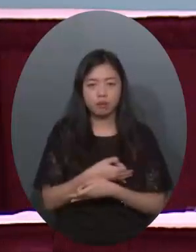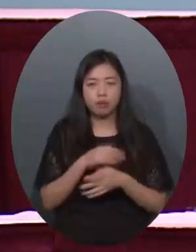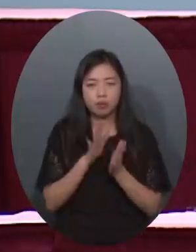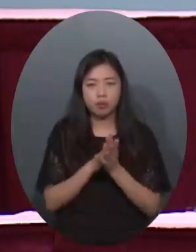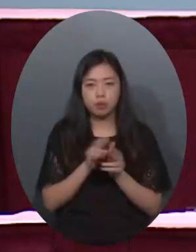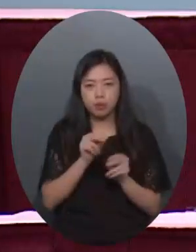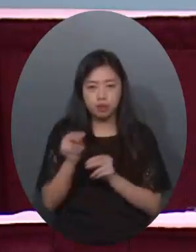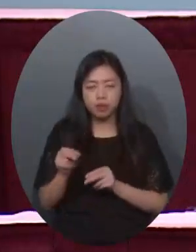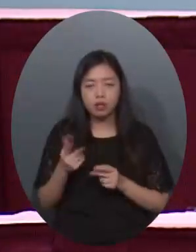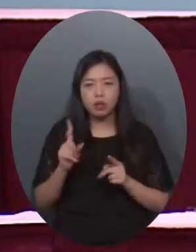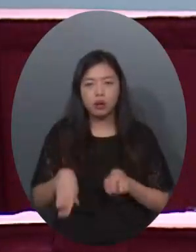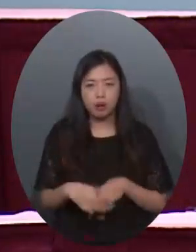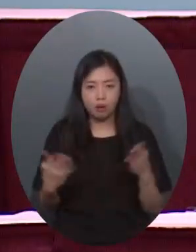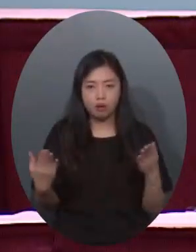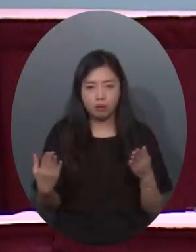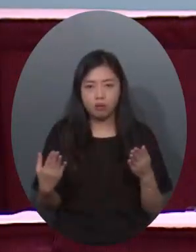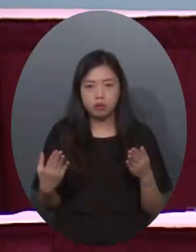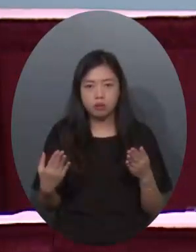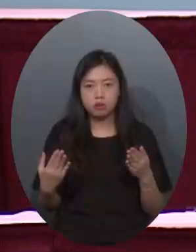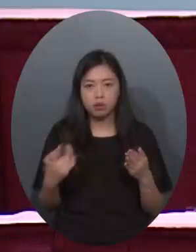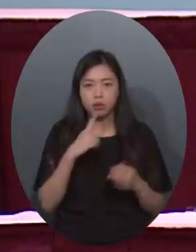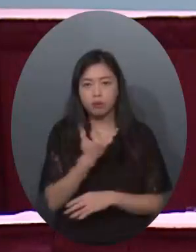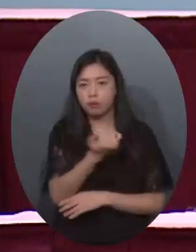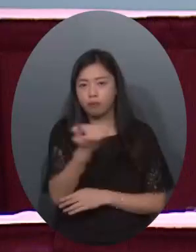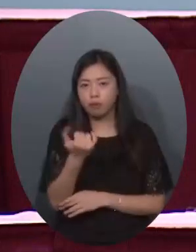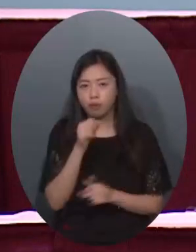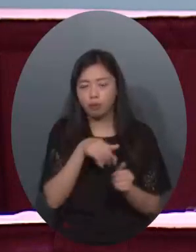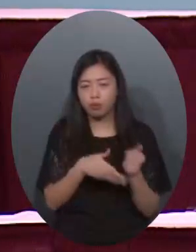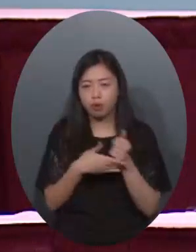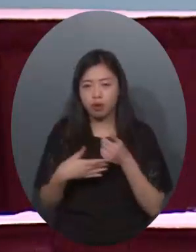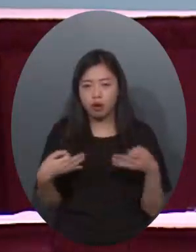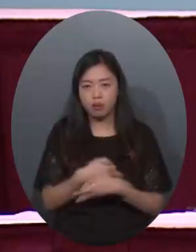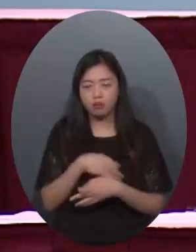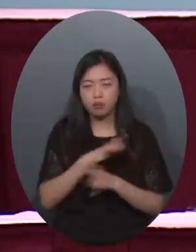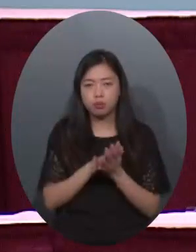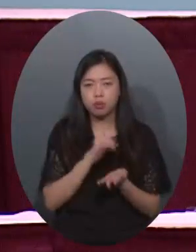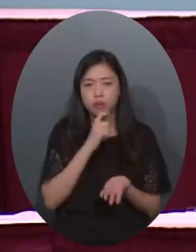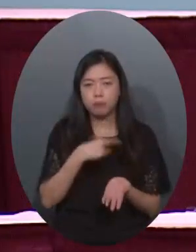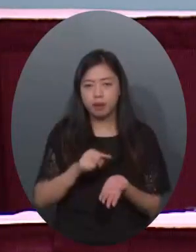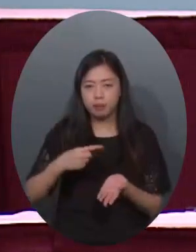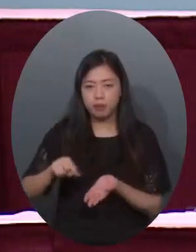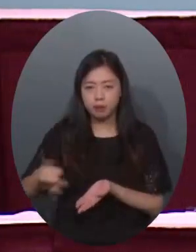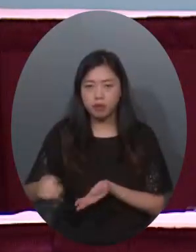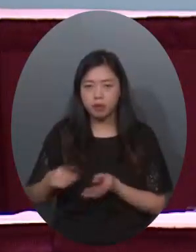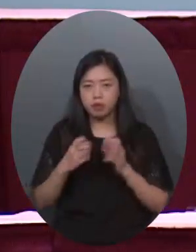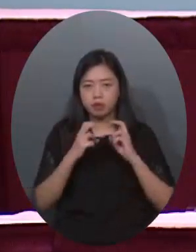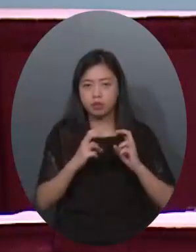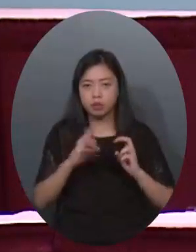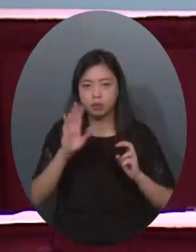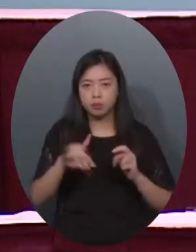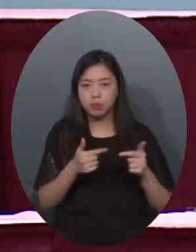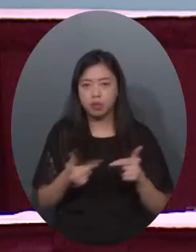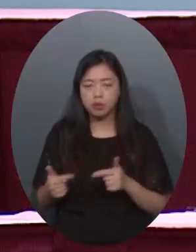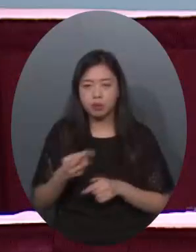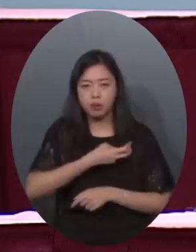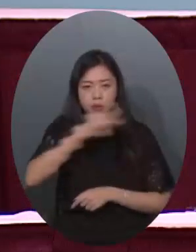程已展開，而其中部分顧問合約亦已批出。港鐵會繼續審視